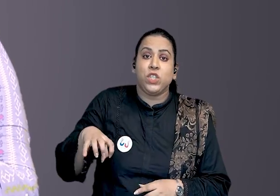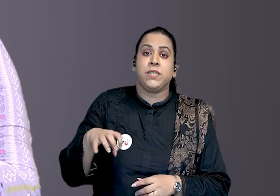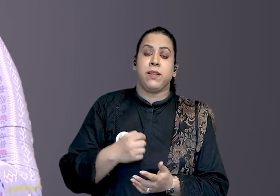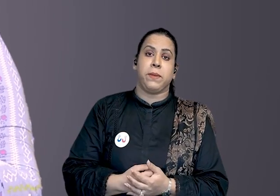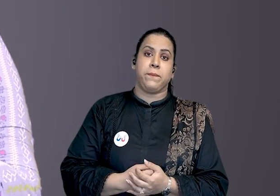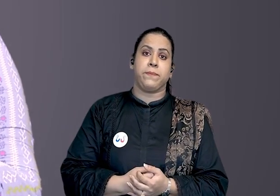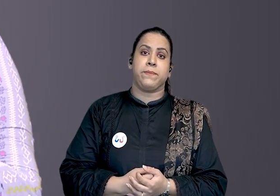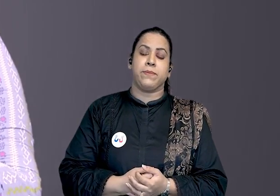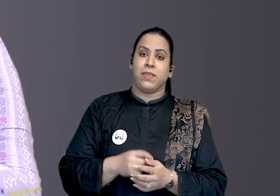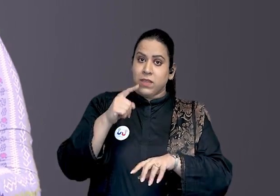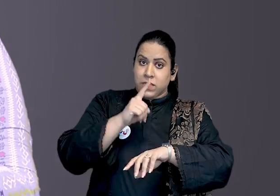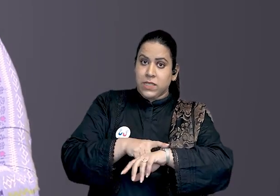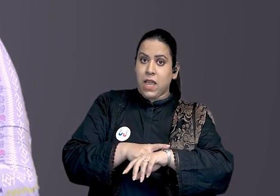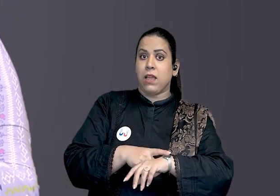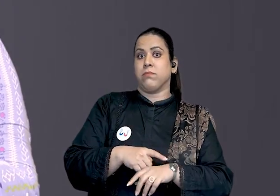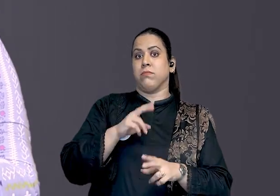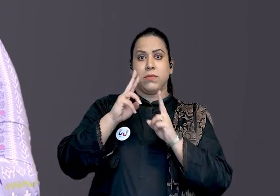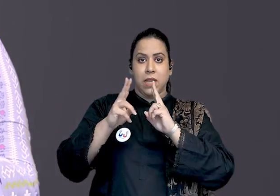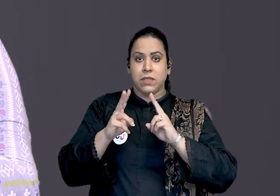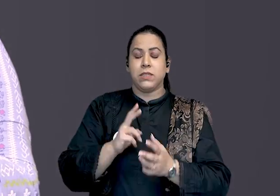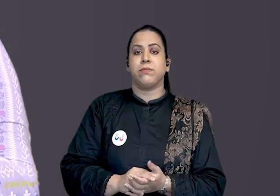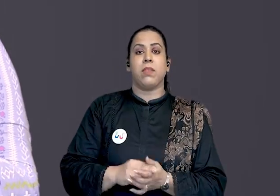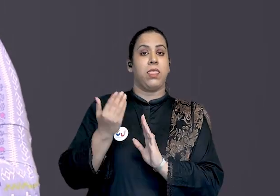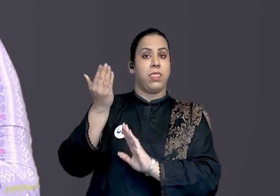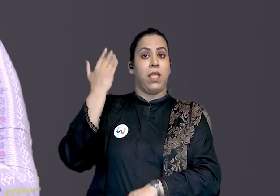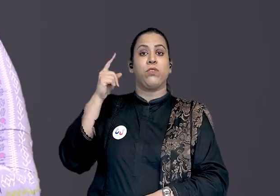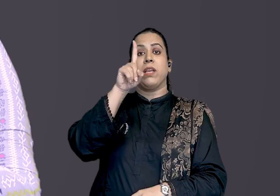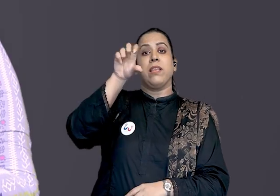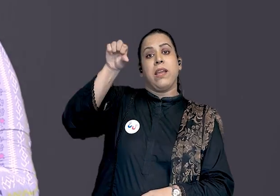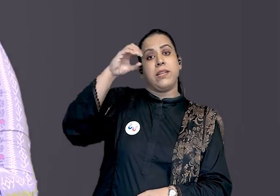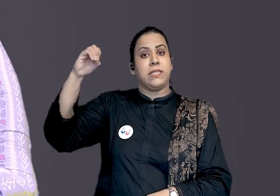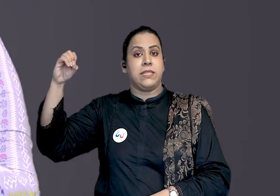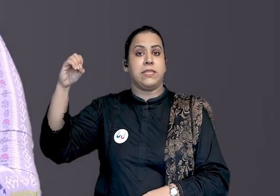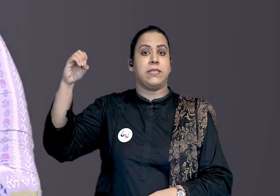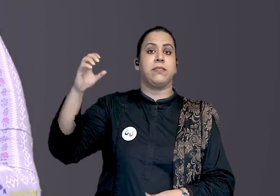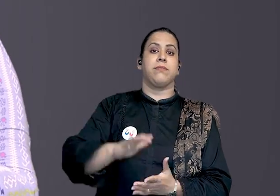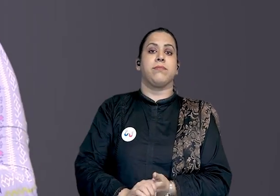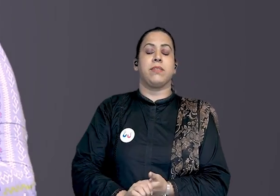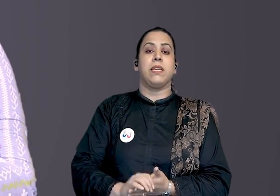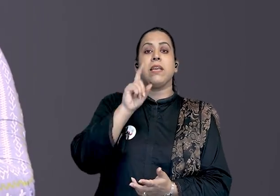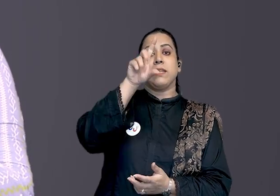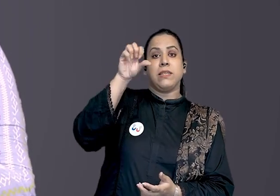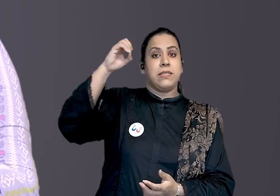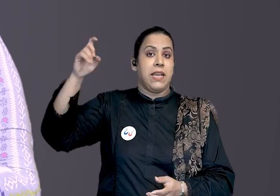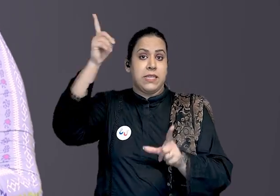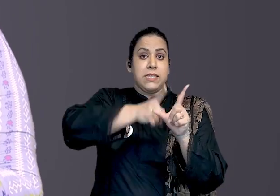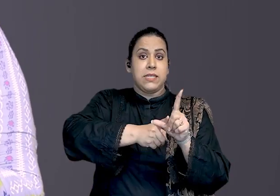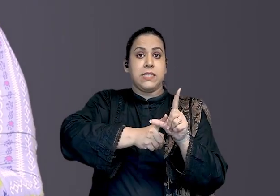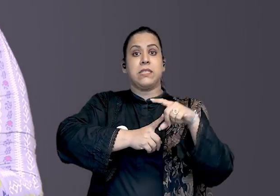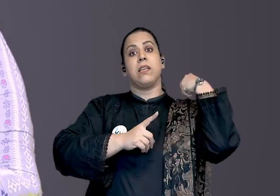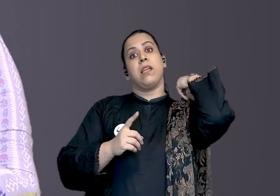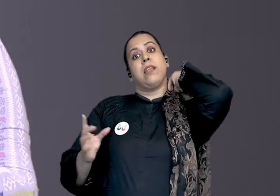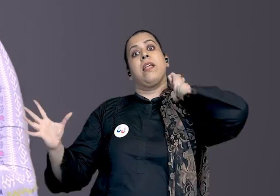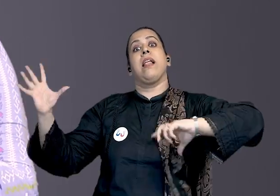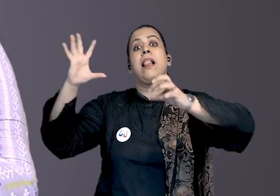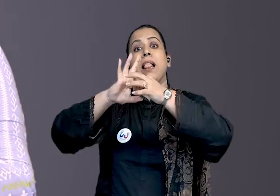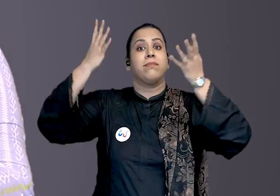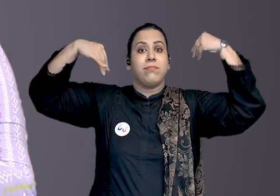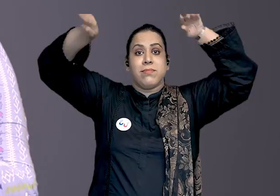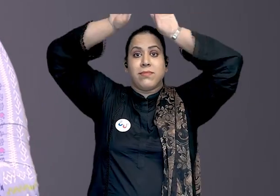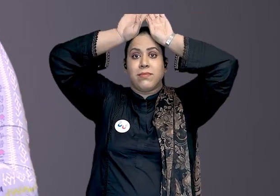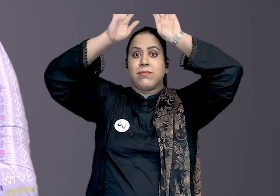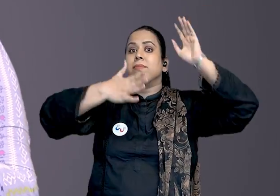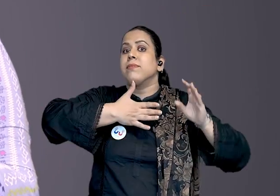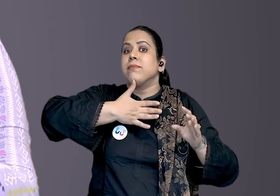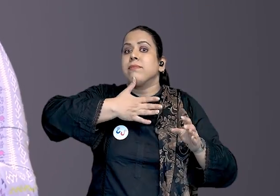जिस रीजन पे और जिस टाइम पीरियड की मैंने बात की, दैट वाज द 19th सेंचुरी. और